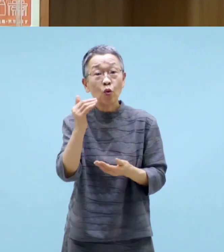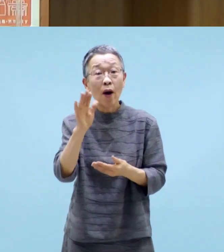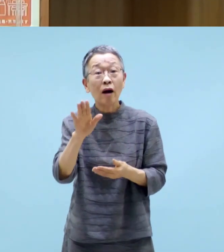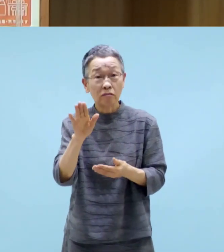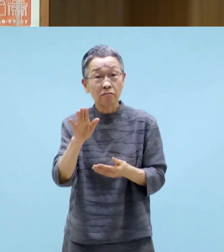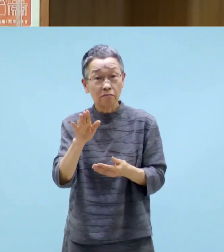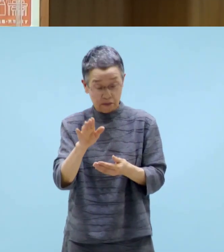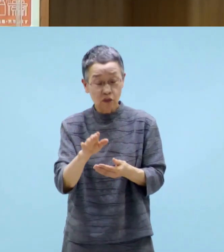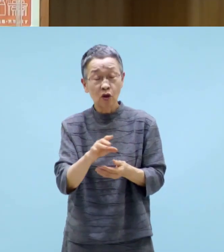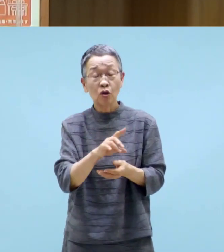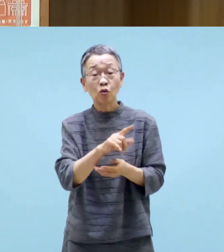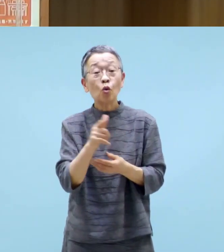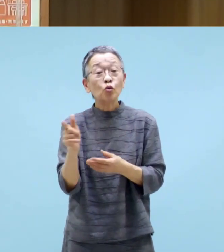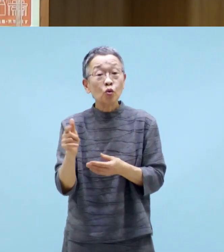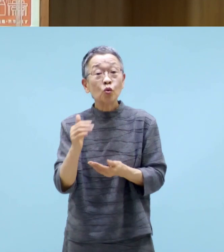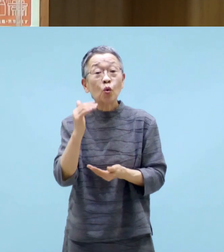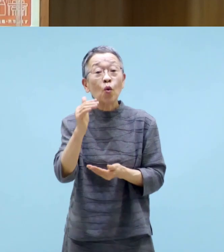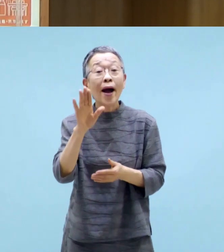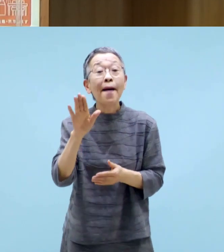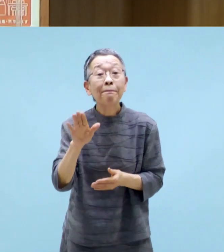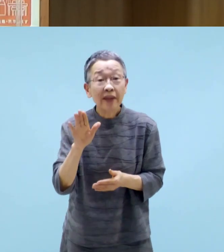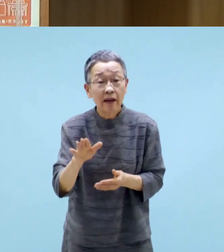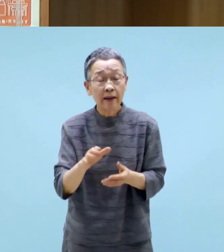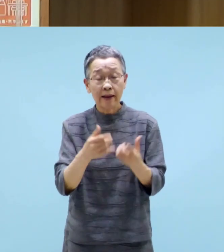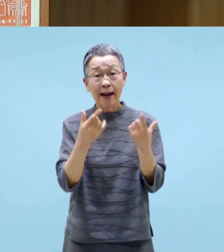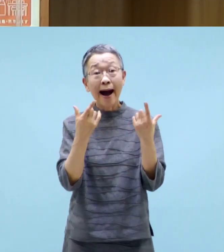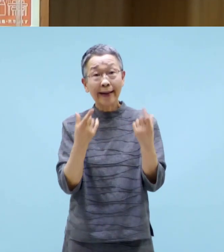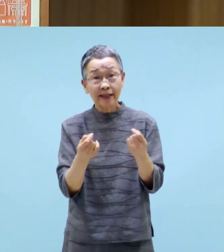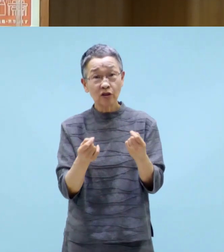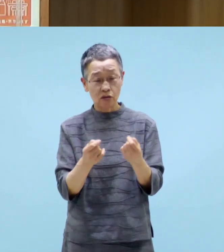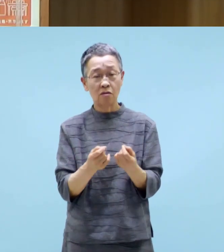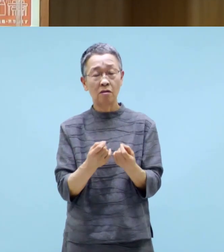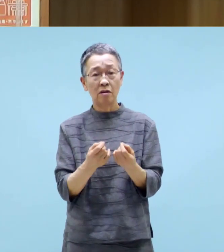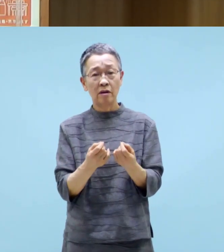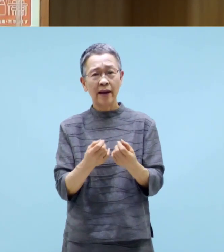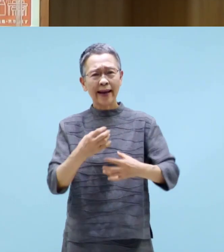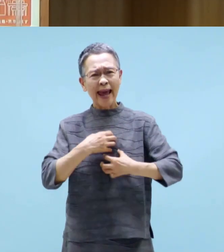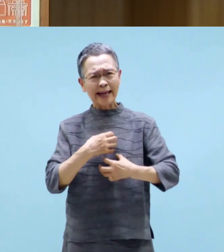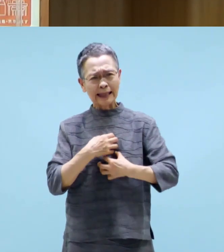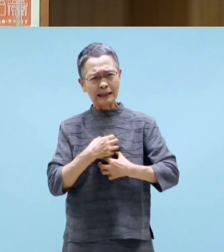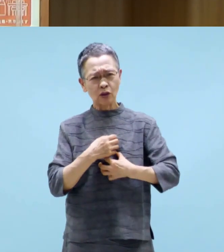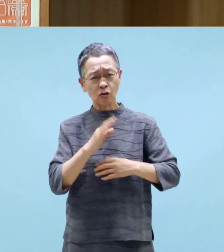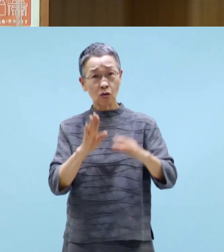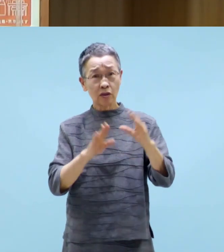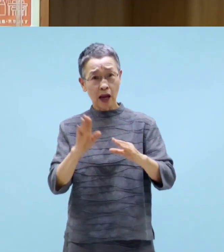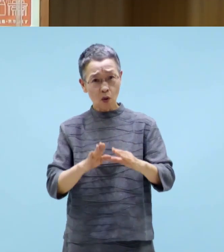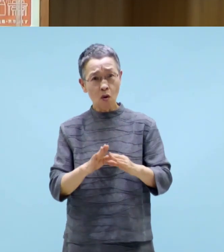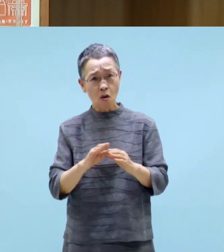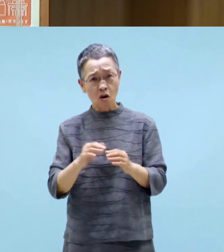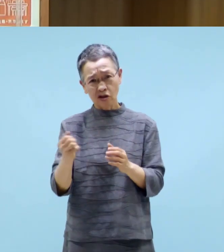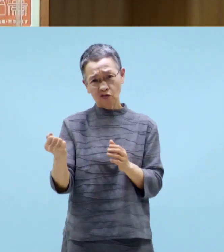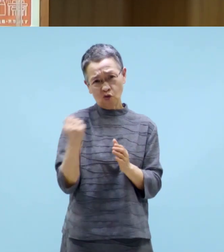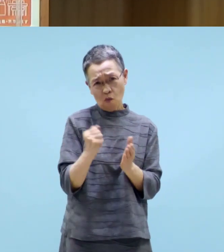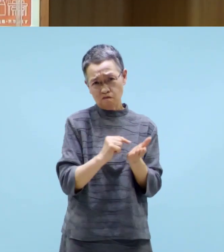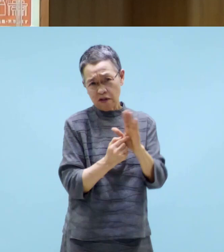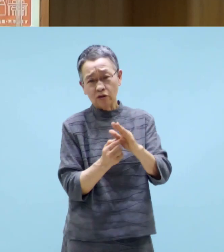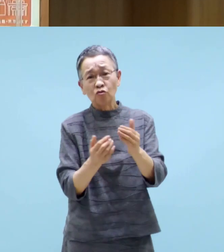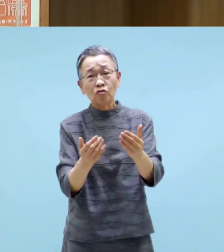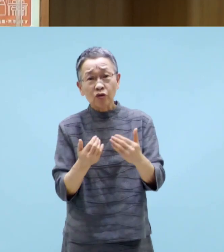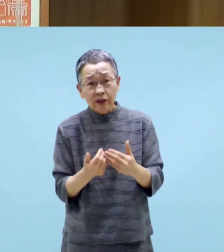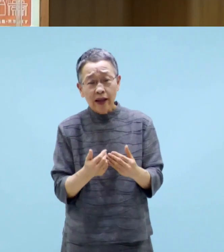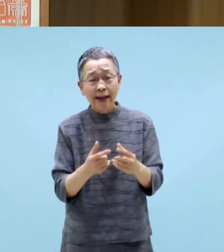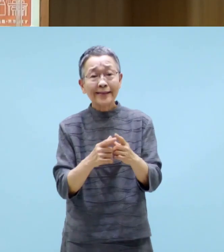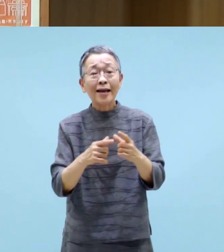ことです。その中でやはりこういった警戒感を高めなければならない時期に、全国で最も厳し